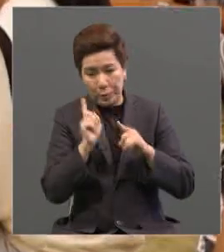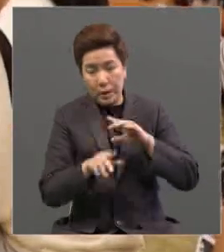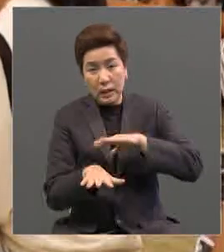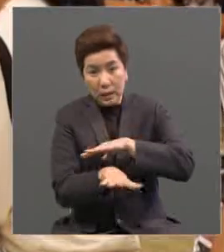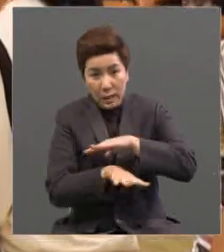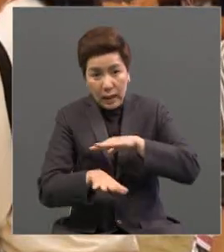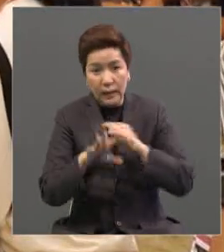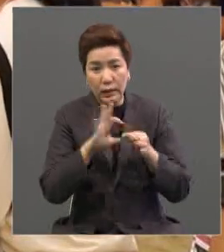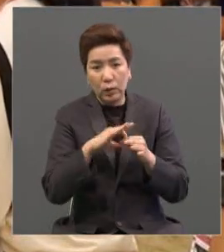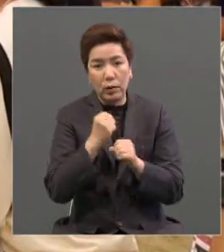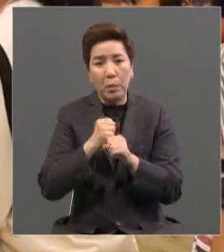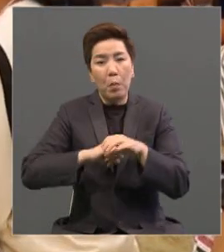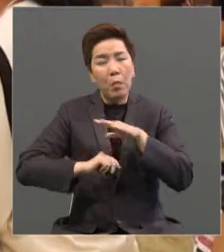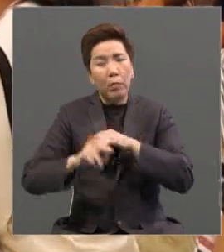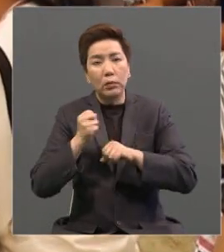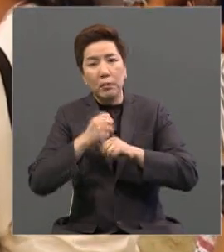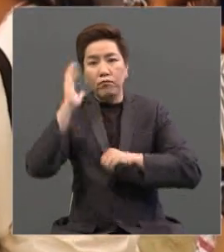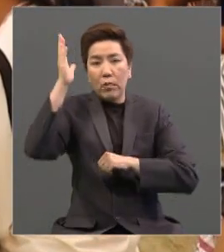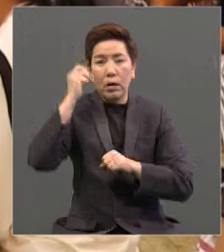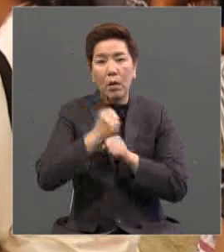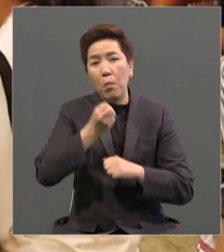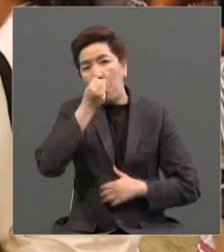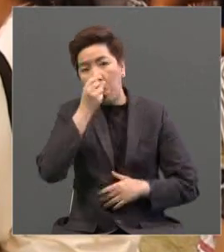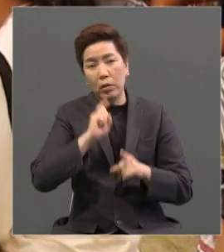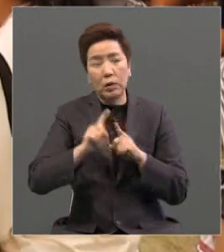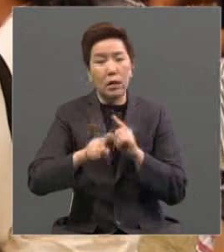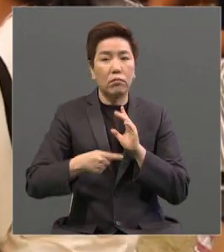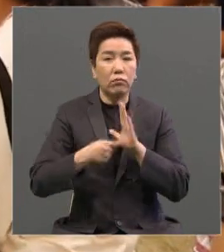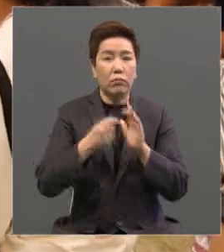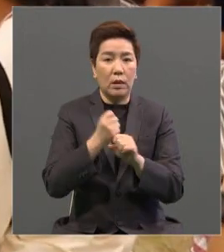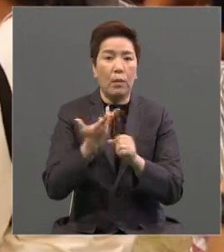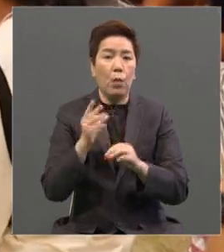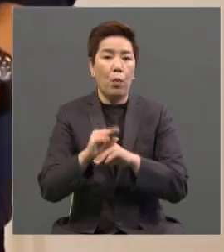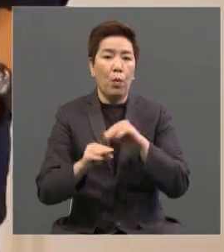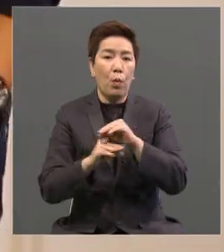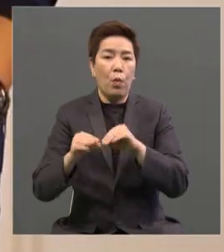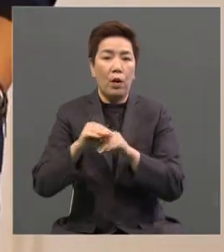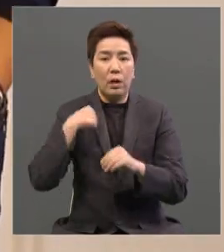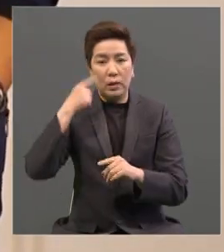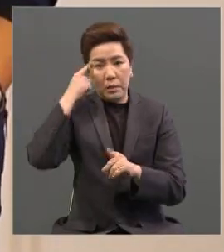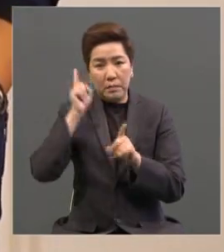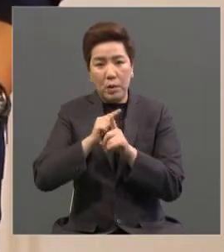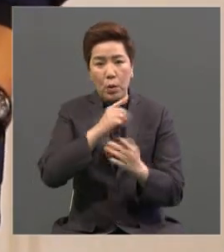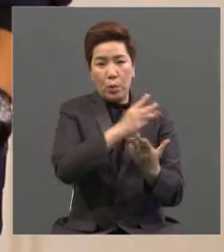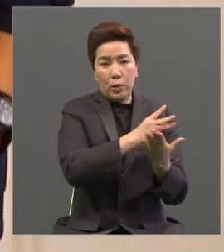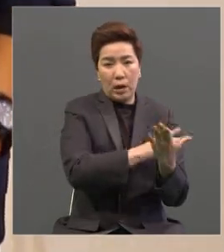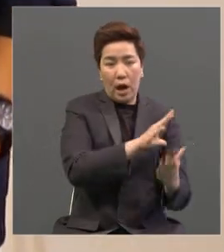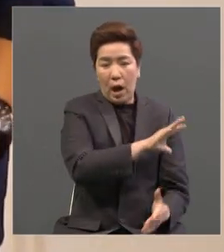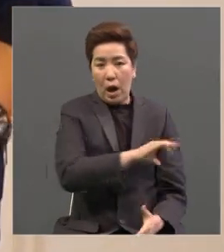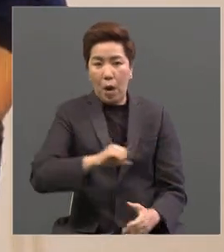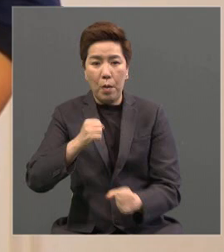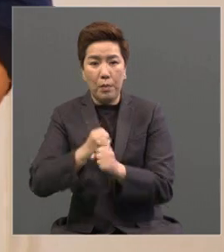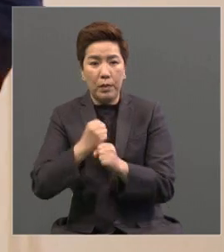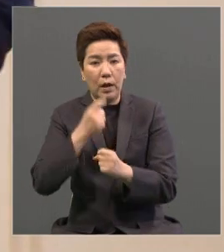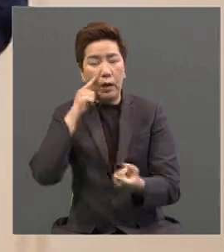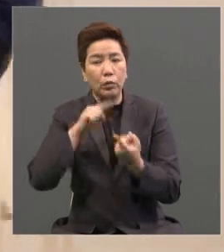นะครับในการทำ Productionในกิจกรรมทดลองนำเสนอผลงานโครงการโดยใช้ความรู้ทางวิชาการและการผลิตสื่อ